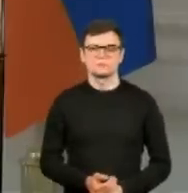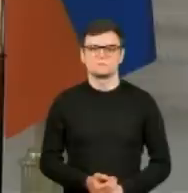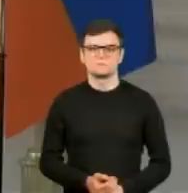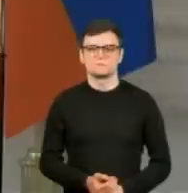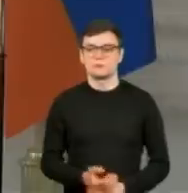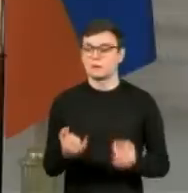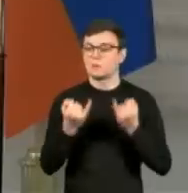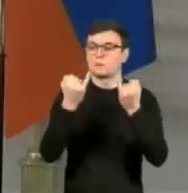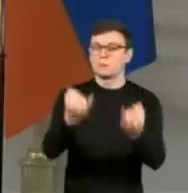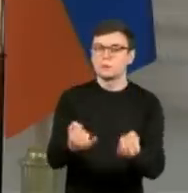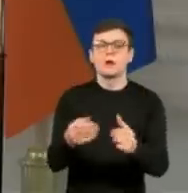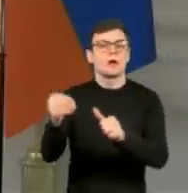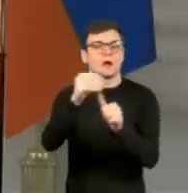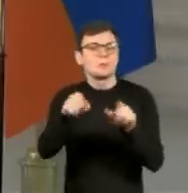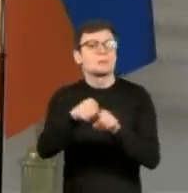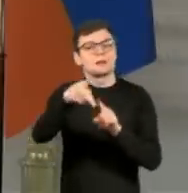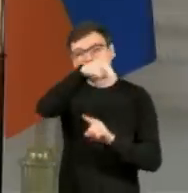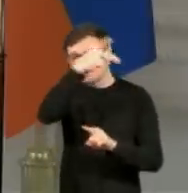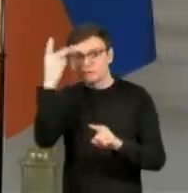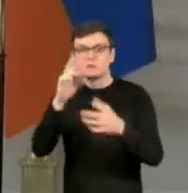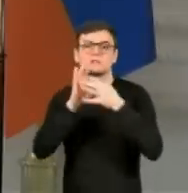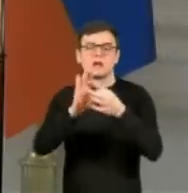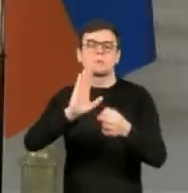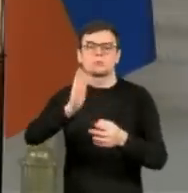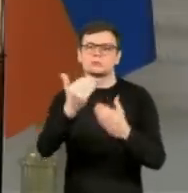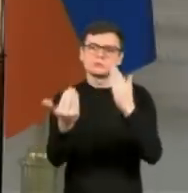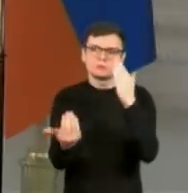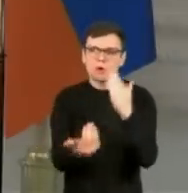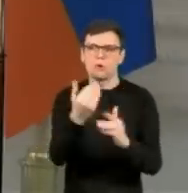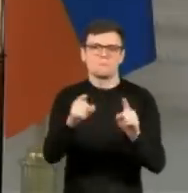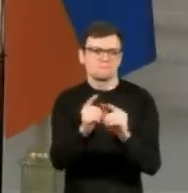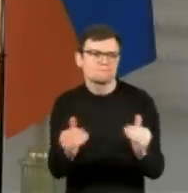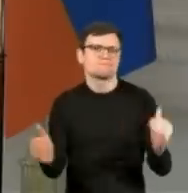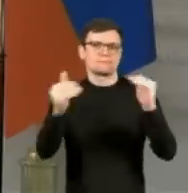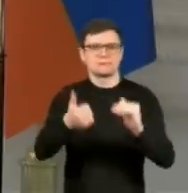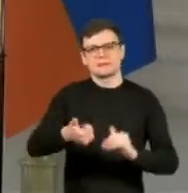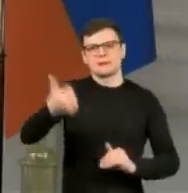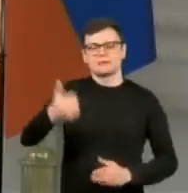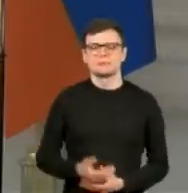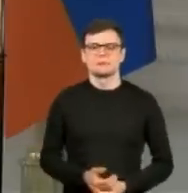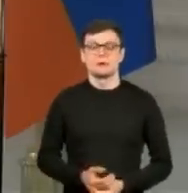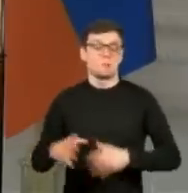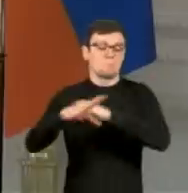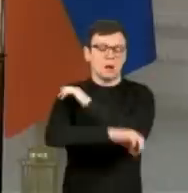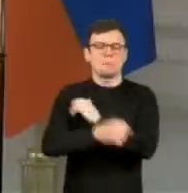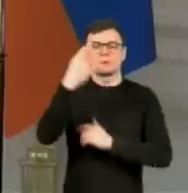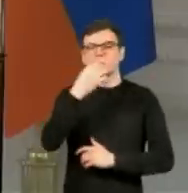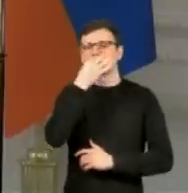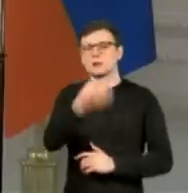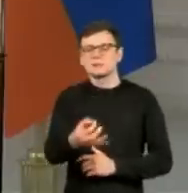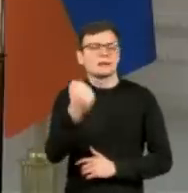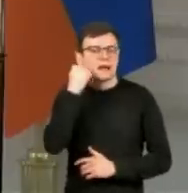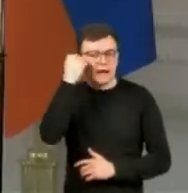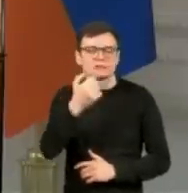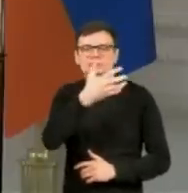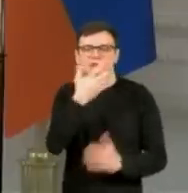ir Lietuvos santykiams naują kokybę ir turinį. Baigdamas, norėčiau dar kartą padėkoti už šiltą priėmimą ir palinkėti